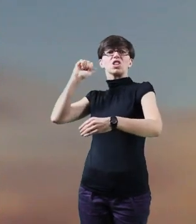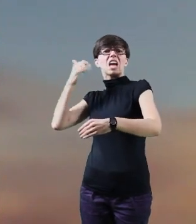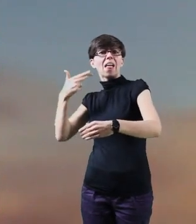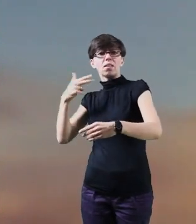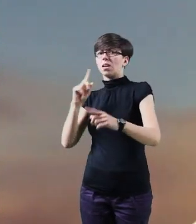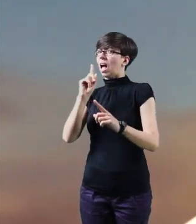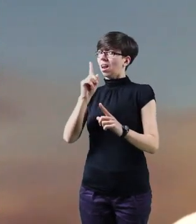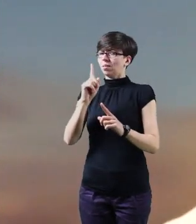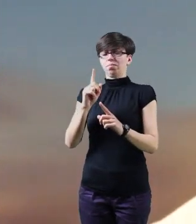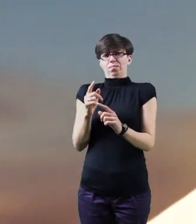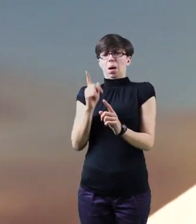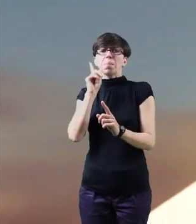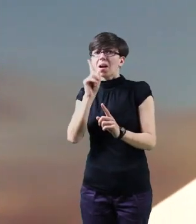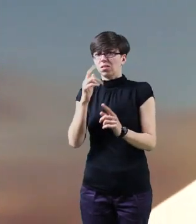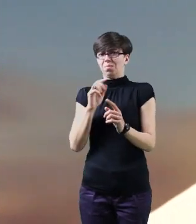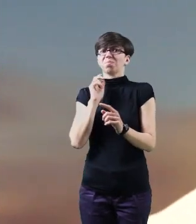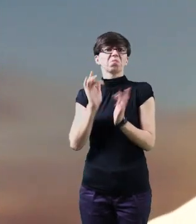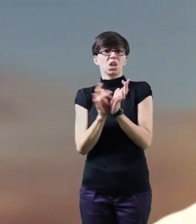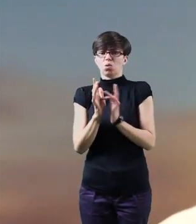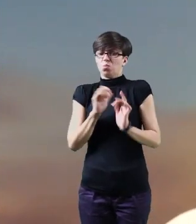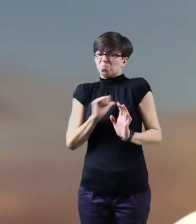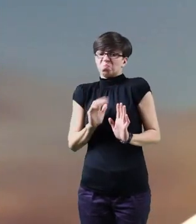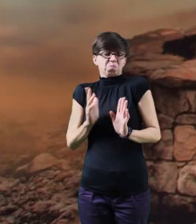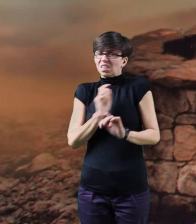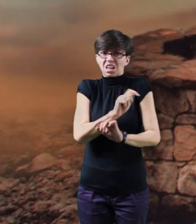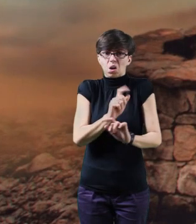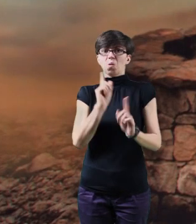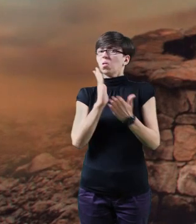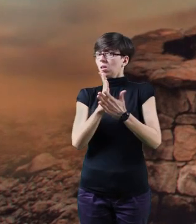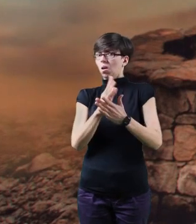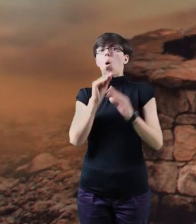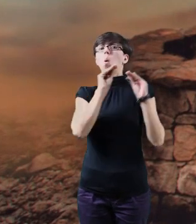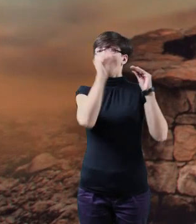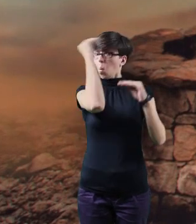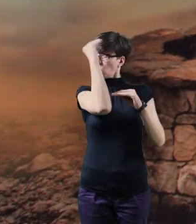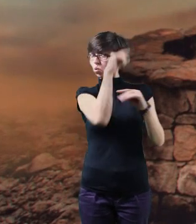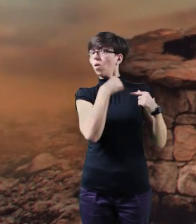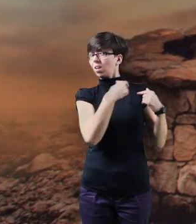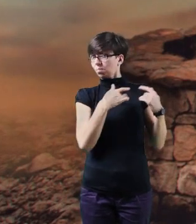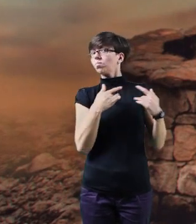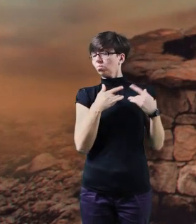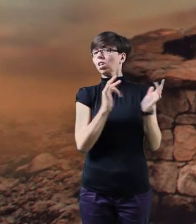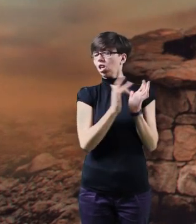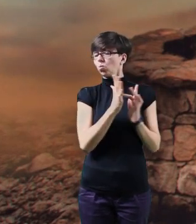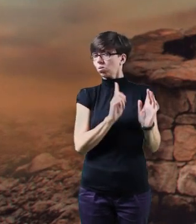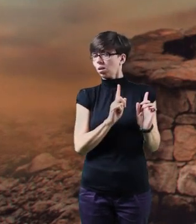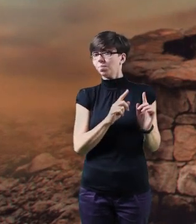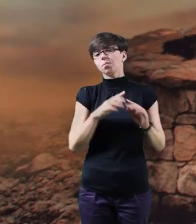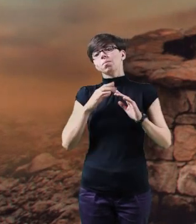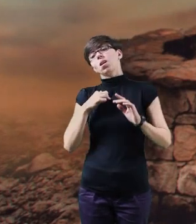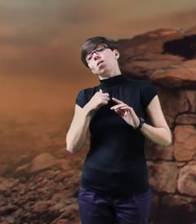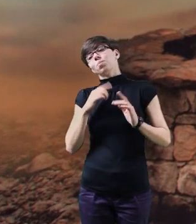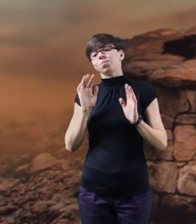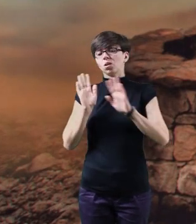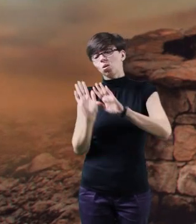rzeczywistości sam Jezus nie chrzcił lecz jego uczniowie opuścił Jude i udał się znów